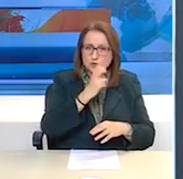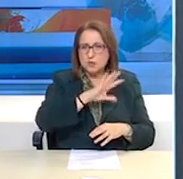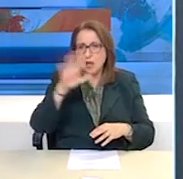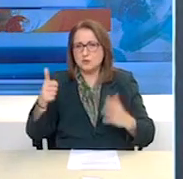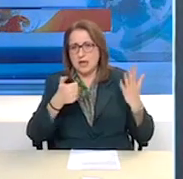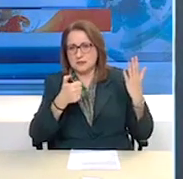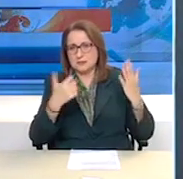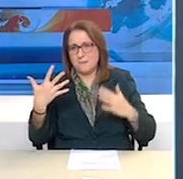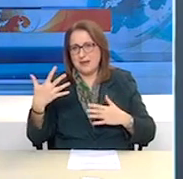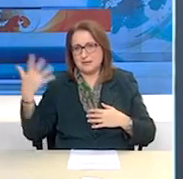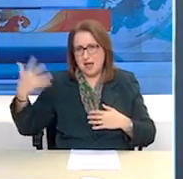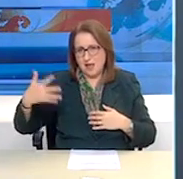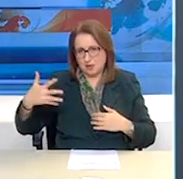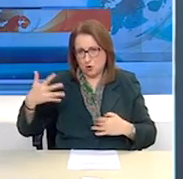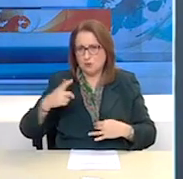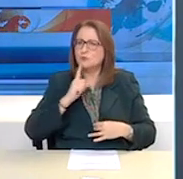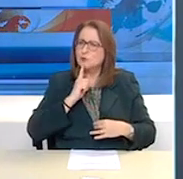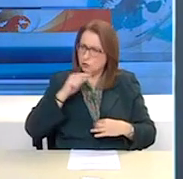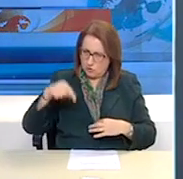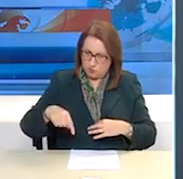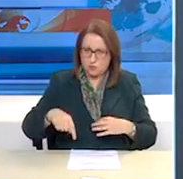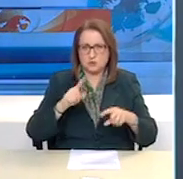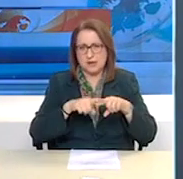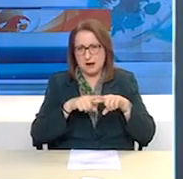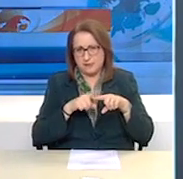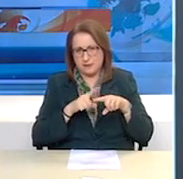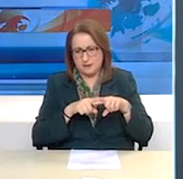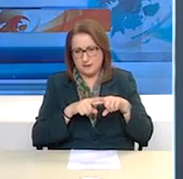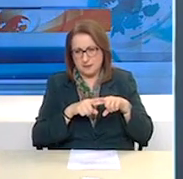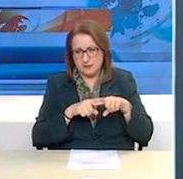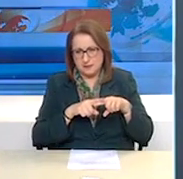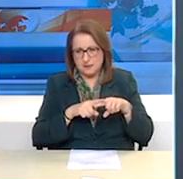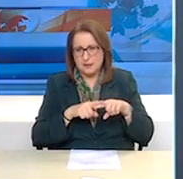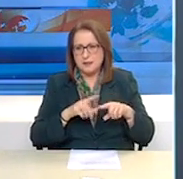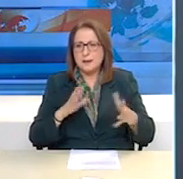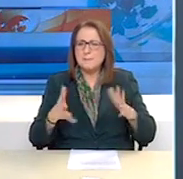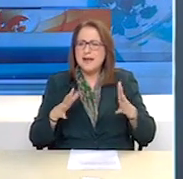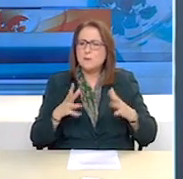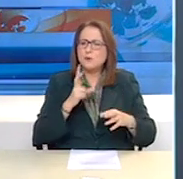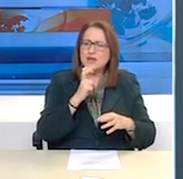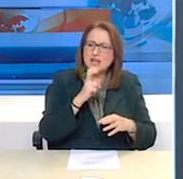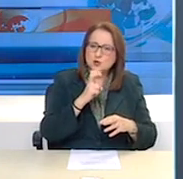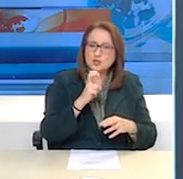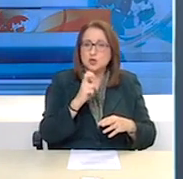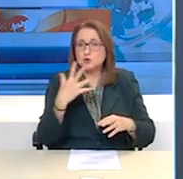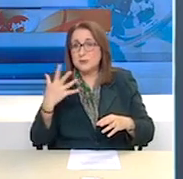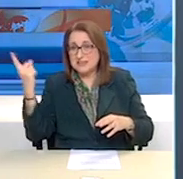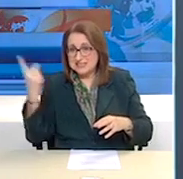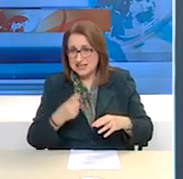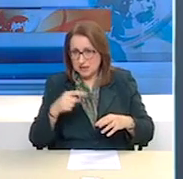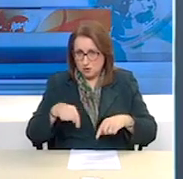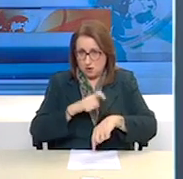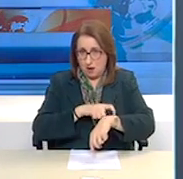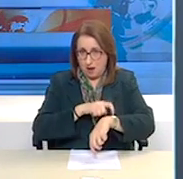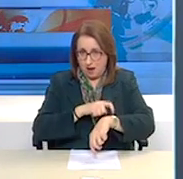ετών. Αυτό συμβαίνει και στην πατρίδα μας. Έχουμε περίπου το 20 με 25% που νοσηλεύεται αυτή τη